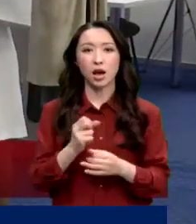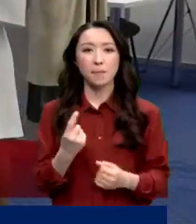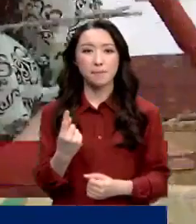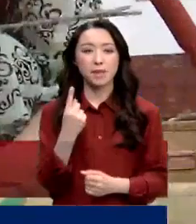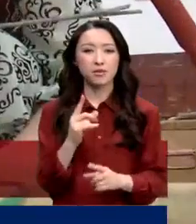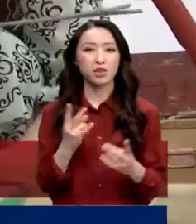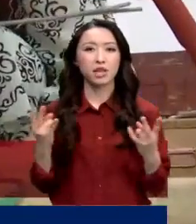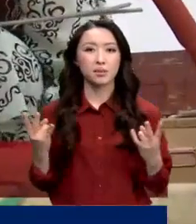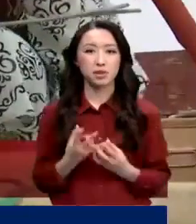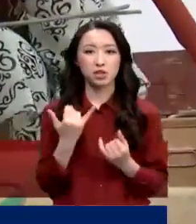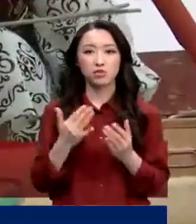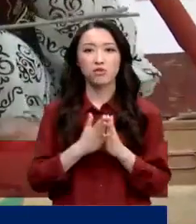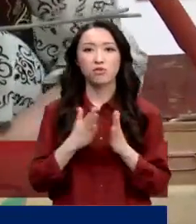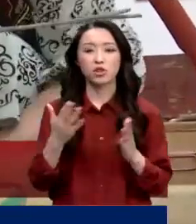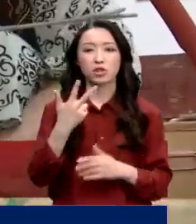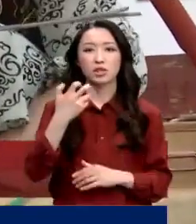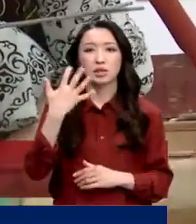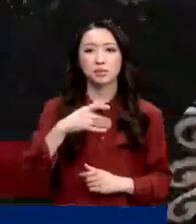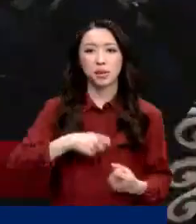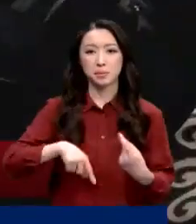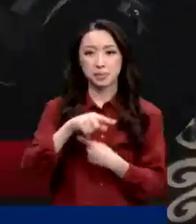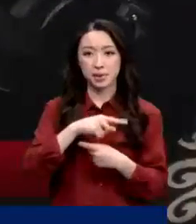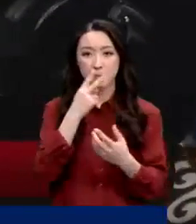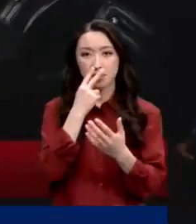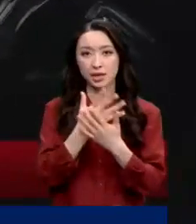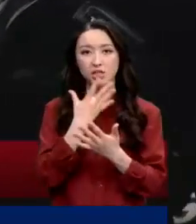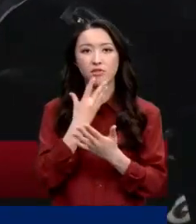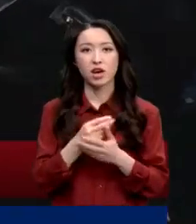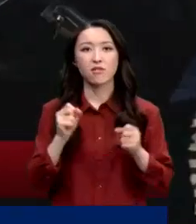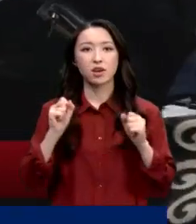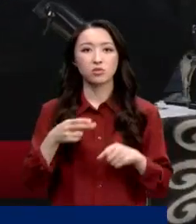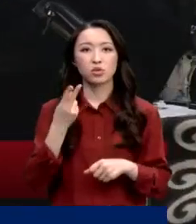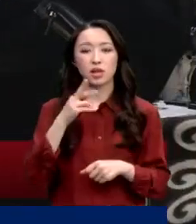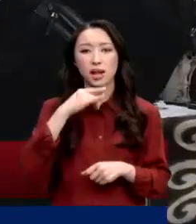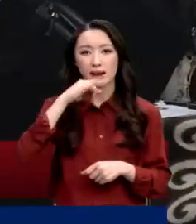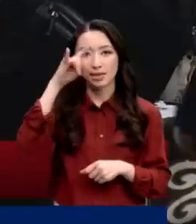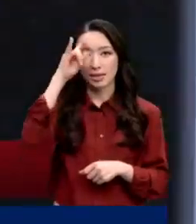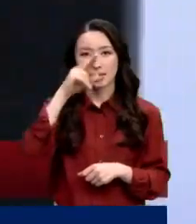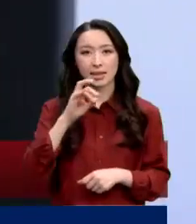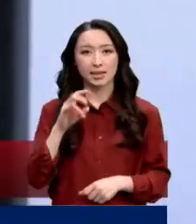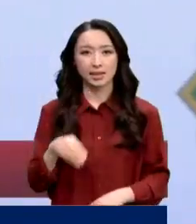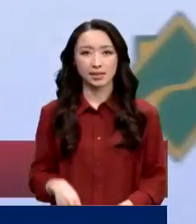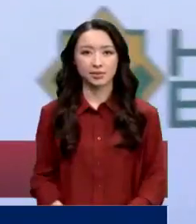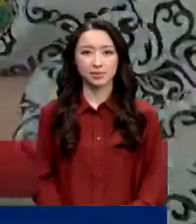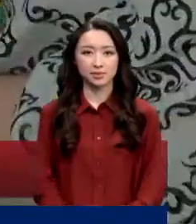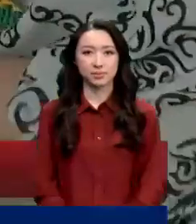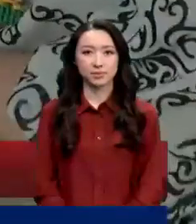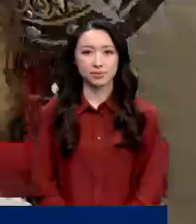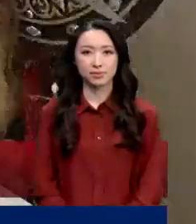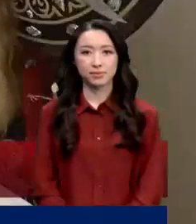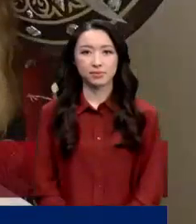необходимость. Сегодня свыше 350 бизнесменов представили свои возможности для казахстанских клиентов.